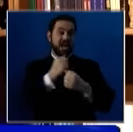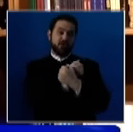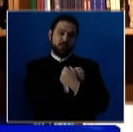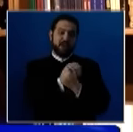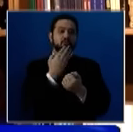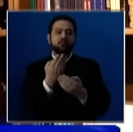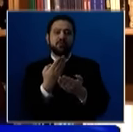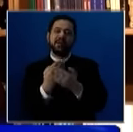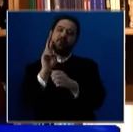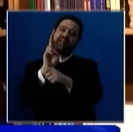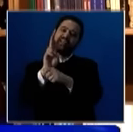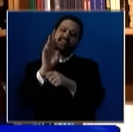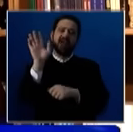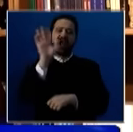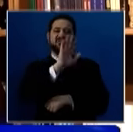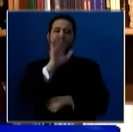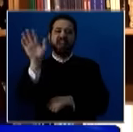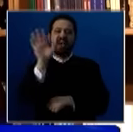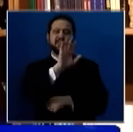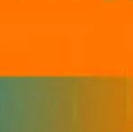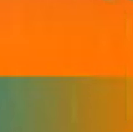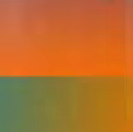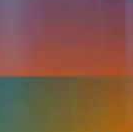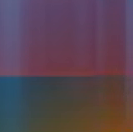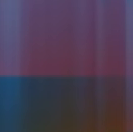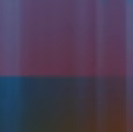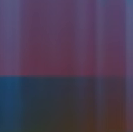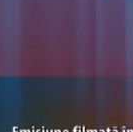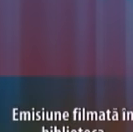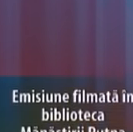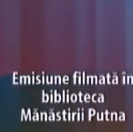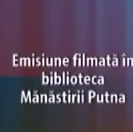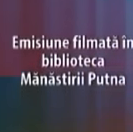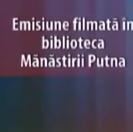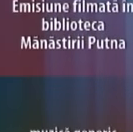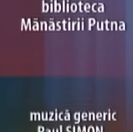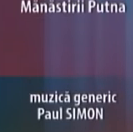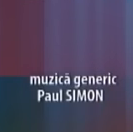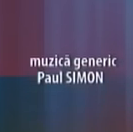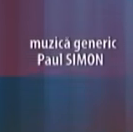Mulțumim pentru atenție. La revedere!